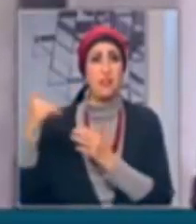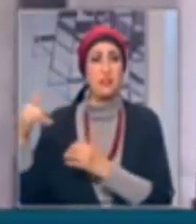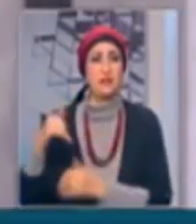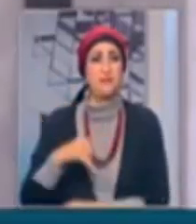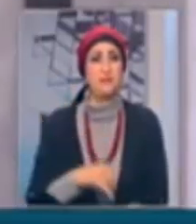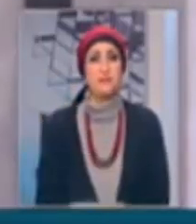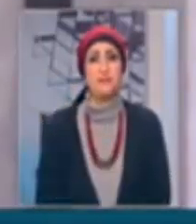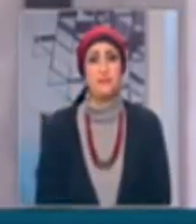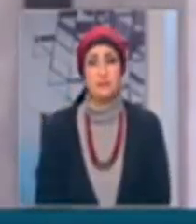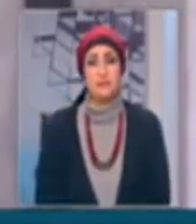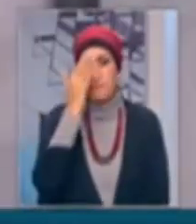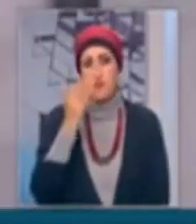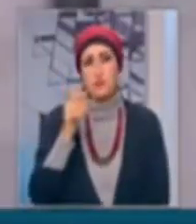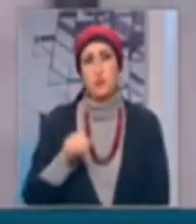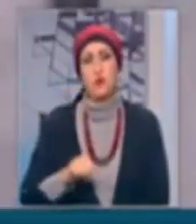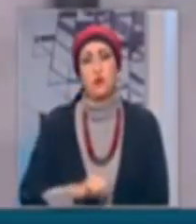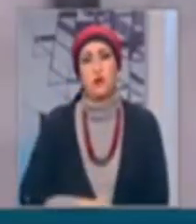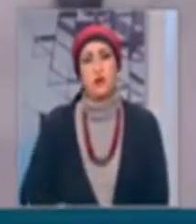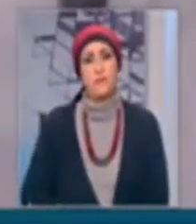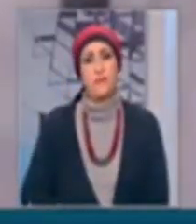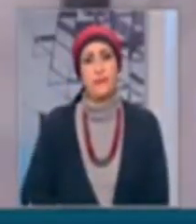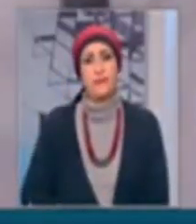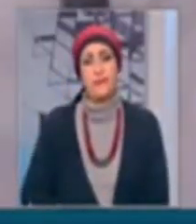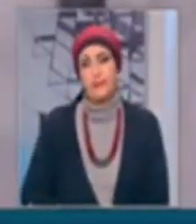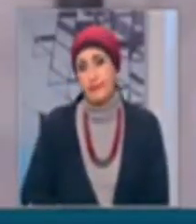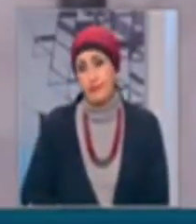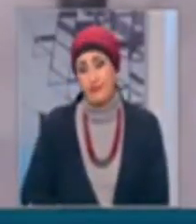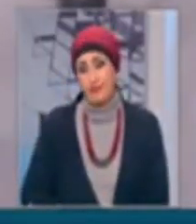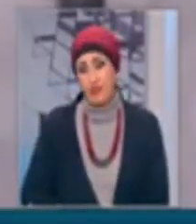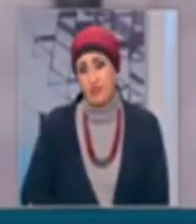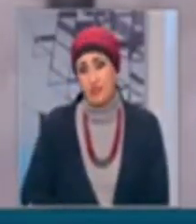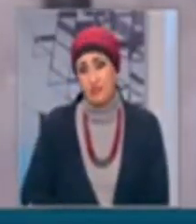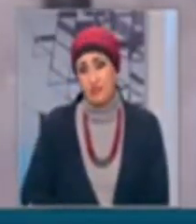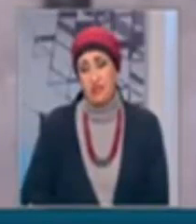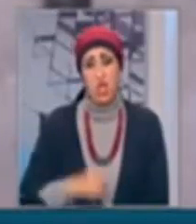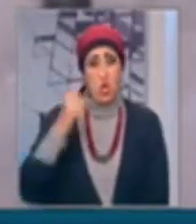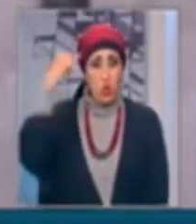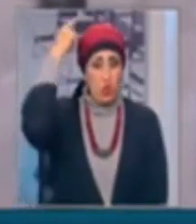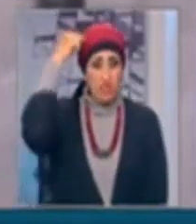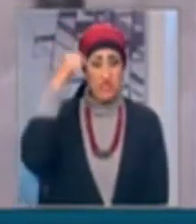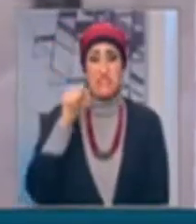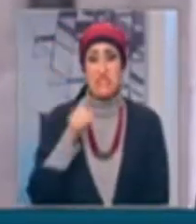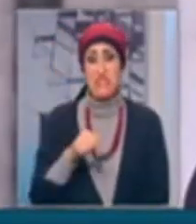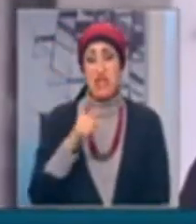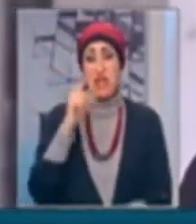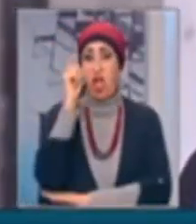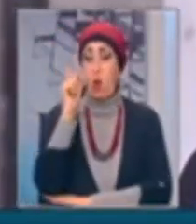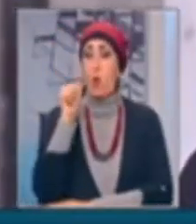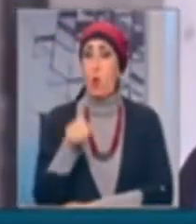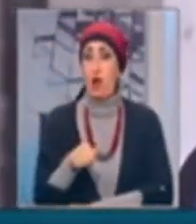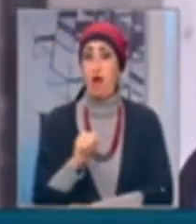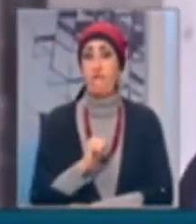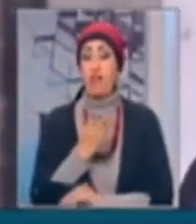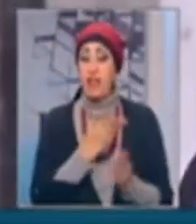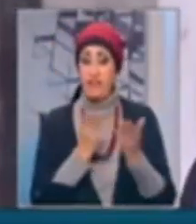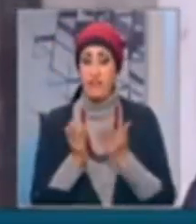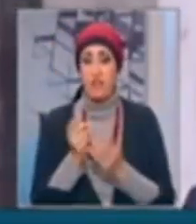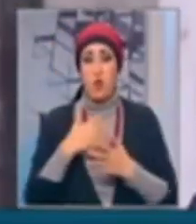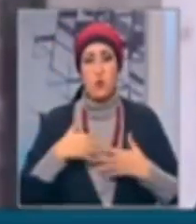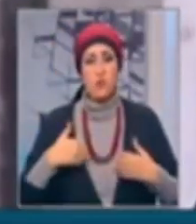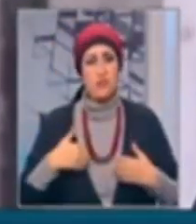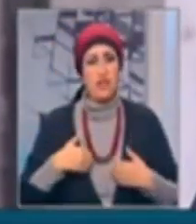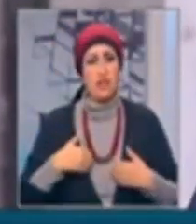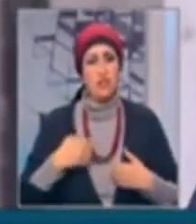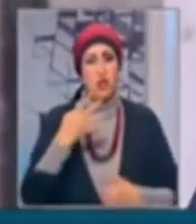ان عام جديد فضيله معالي الوزير اوقاف انه مشرفنا النهارده. وبورسعيد فيها اكثر